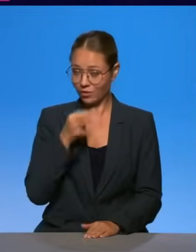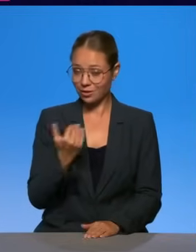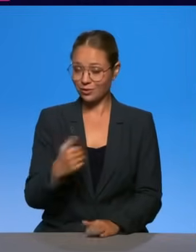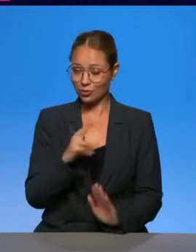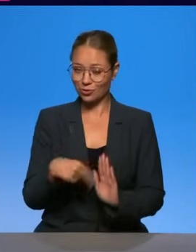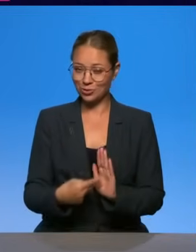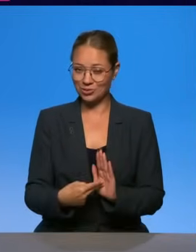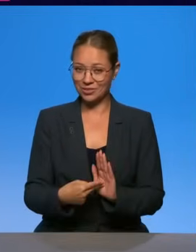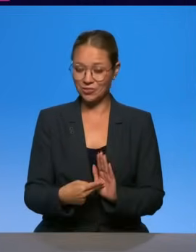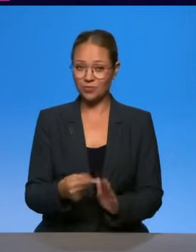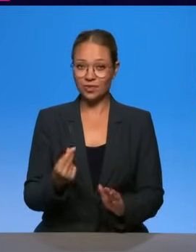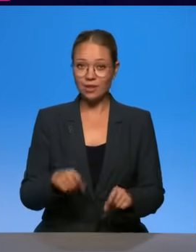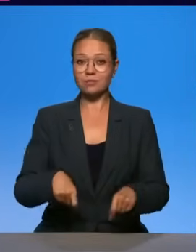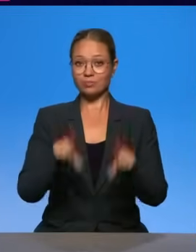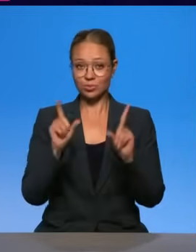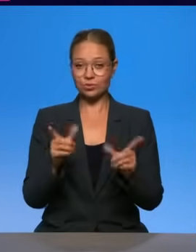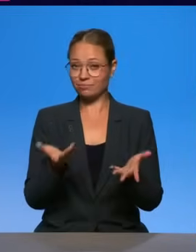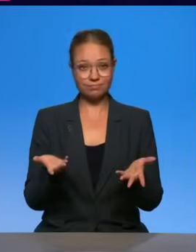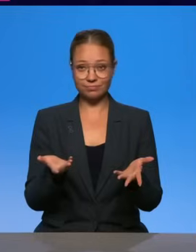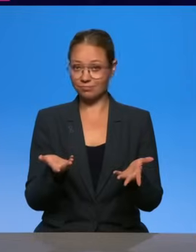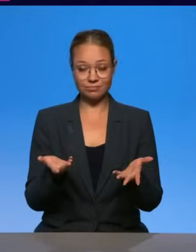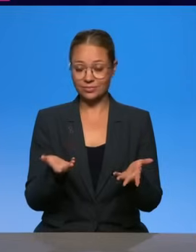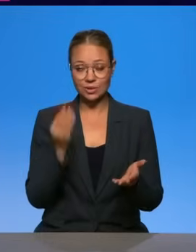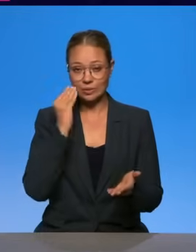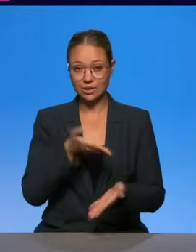не смогу поднять цены, потому что не продукции нет. Да.